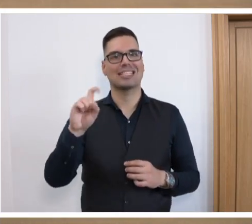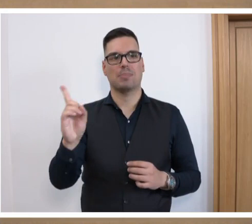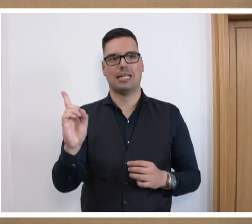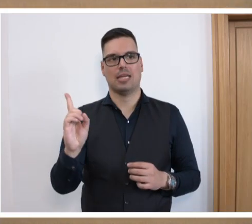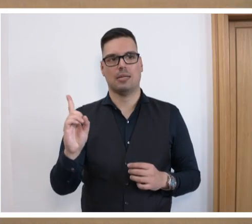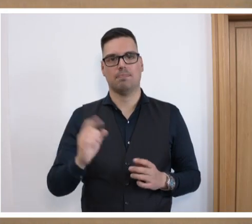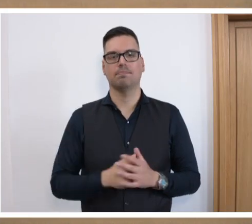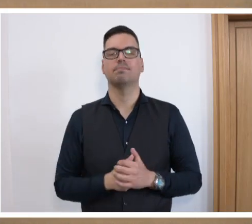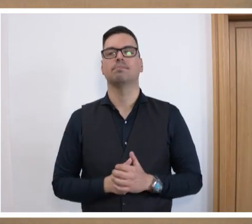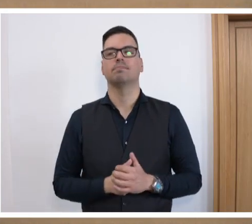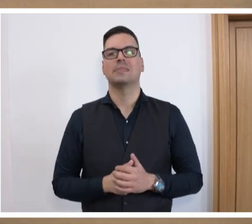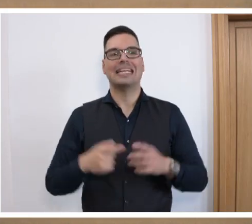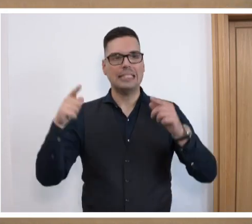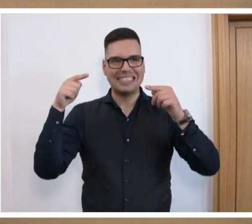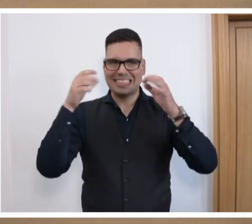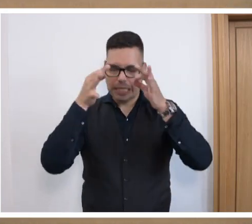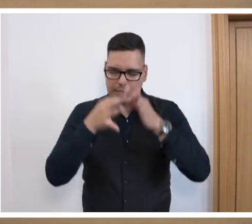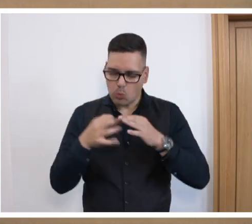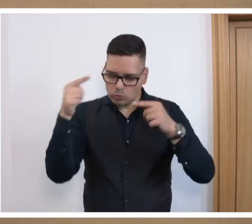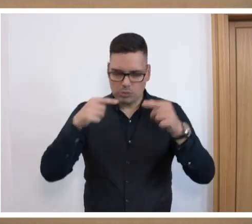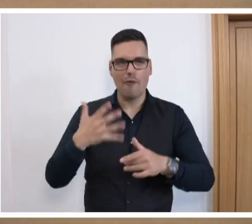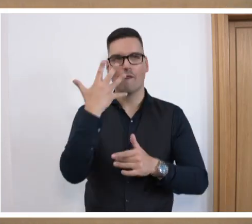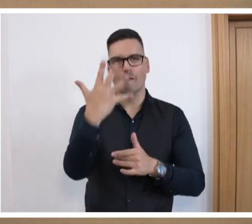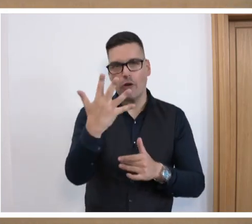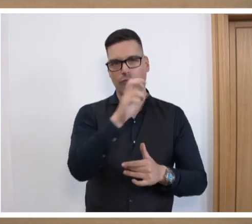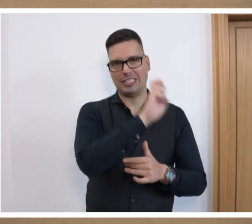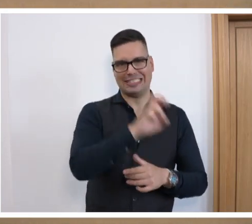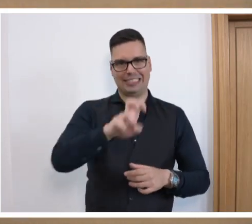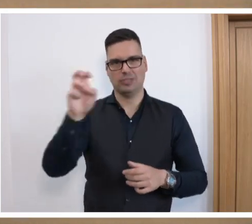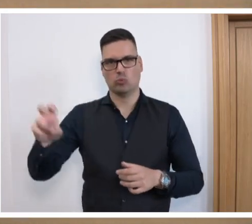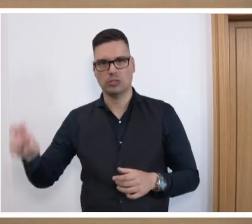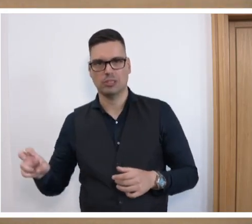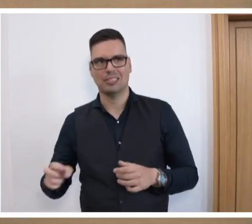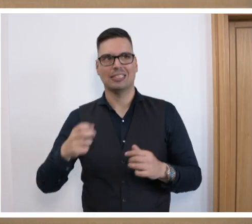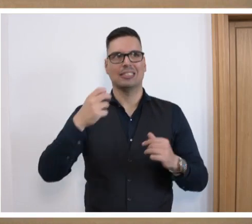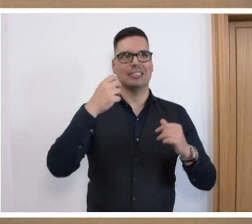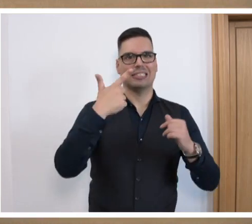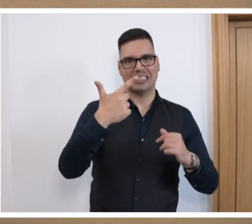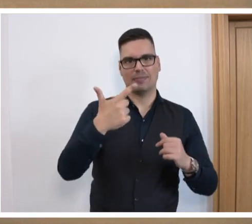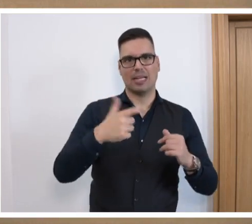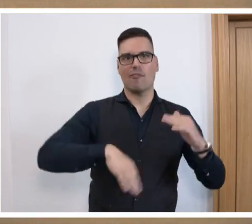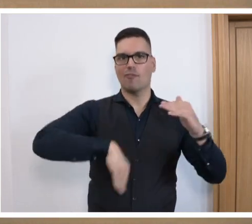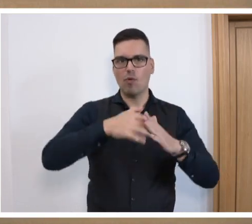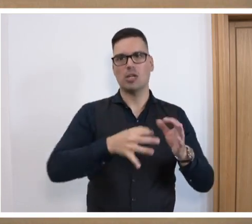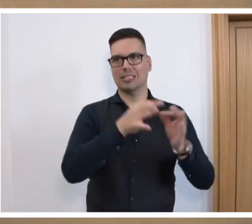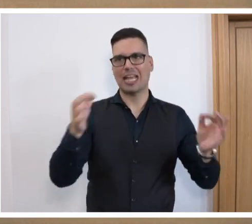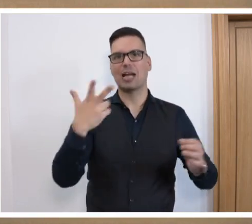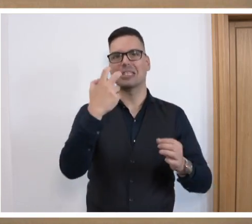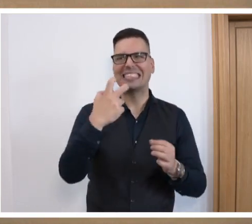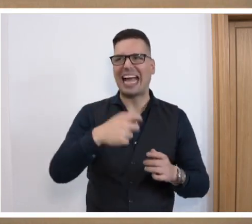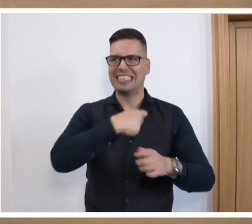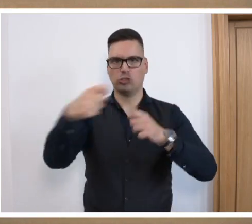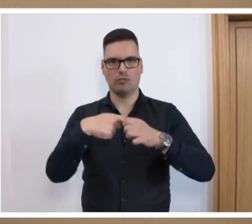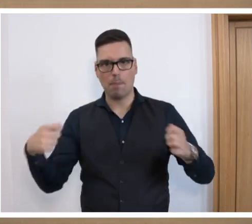Eine intensive Befassung in 5 Ausschusssitzungen, 2 ganztägige Anhörungen mit über 30 Organisationen.